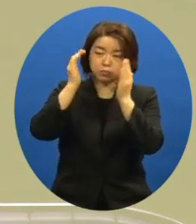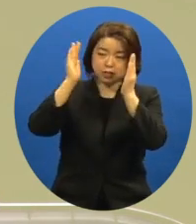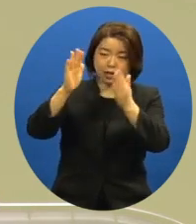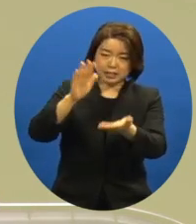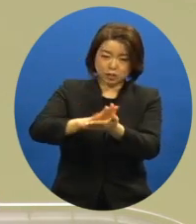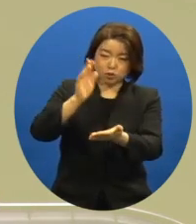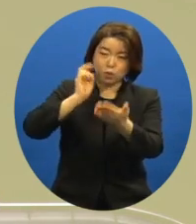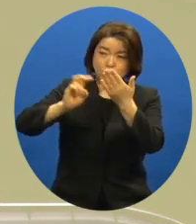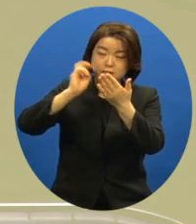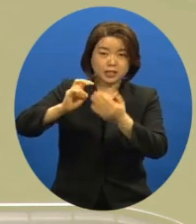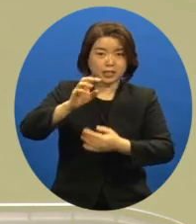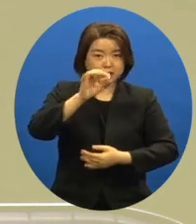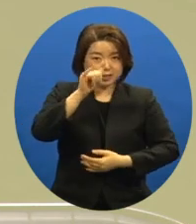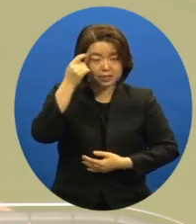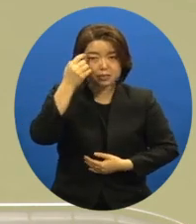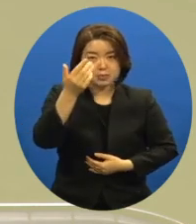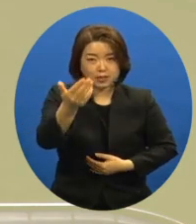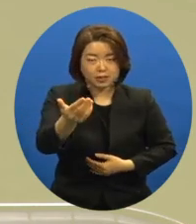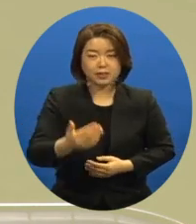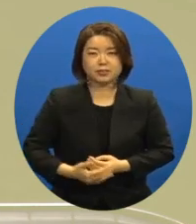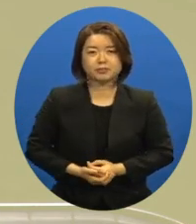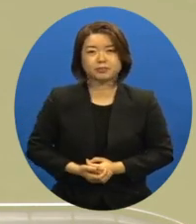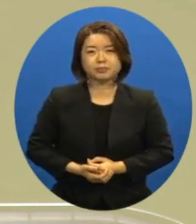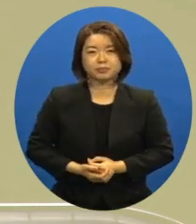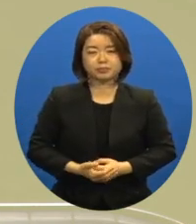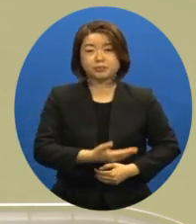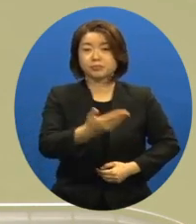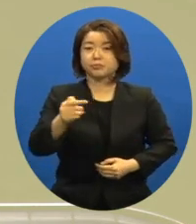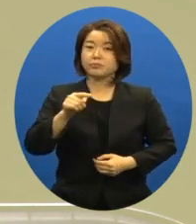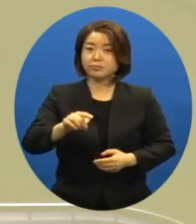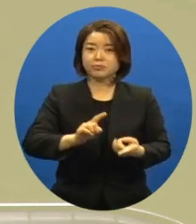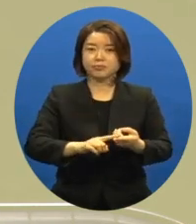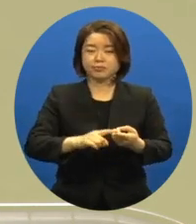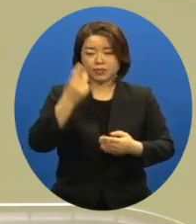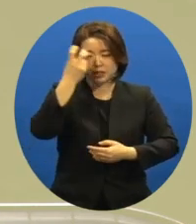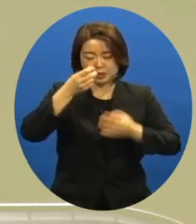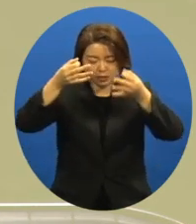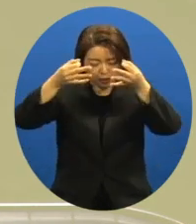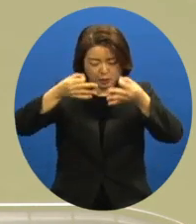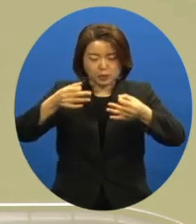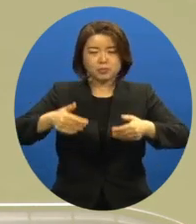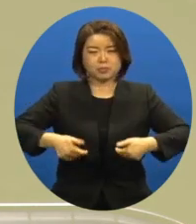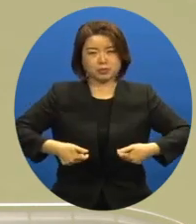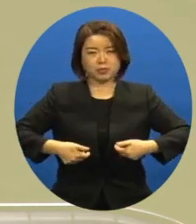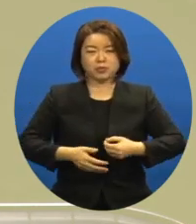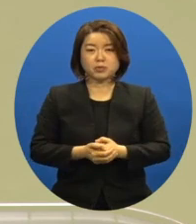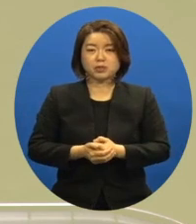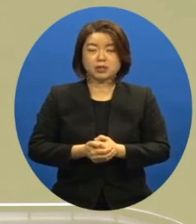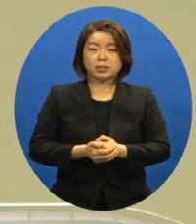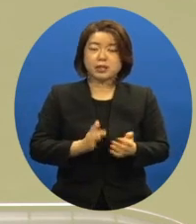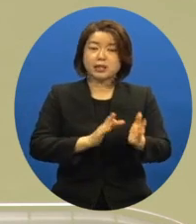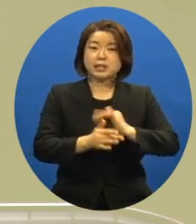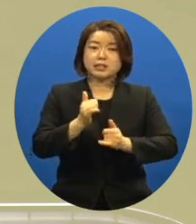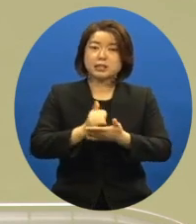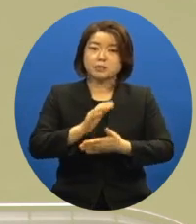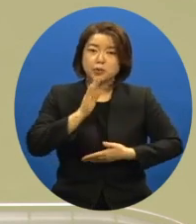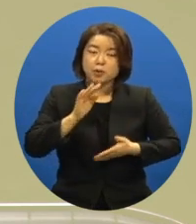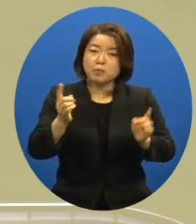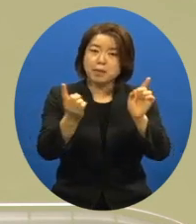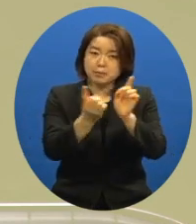여러분에게 있습니까? 여러분이 그 점을 점검해야 합니다. 예수님을 정말 만난